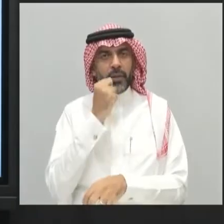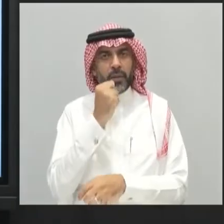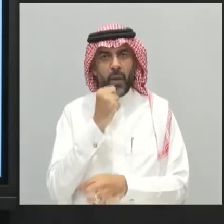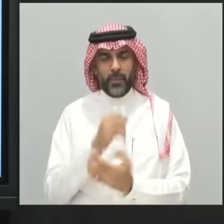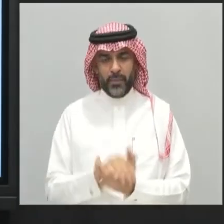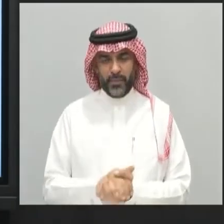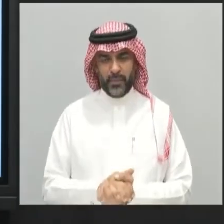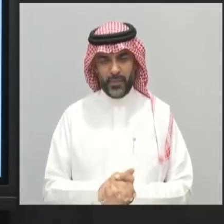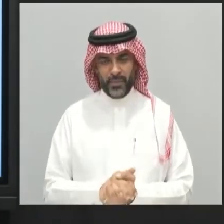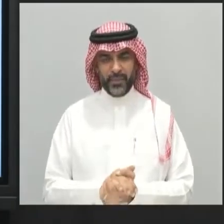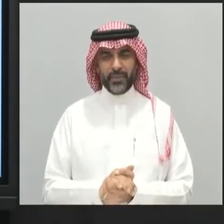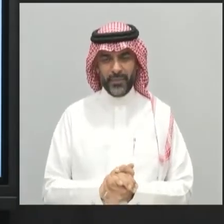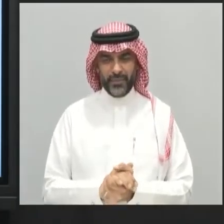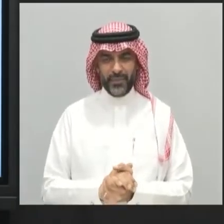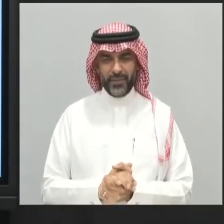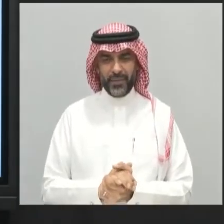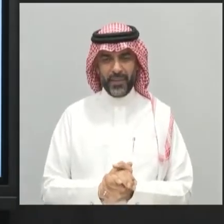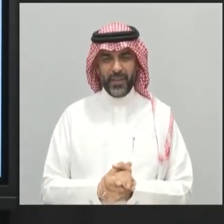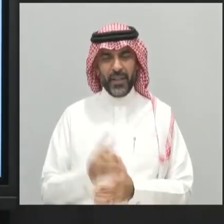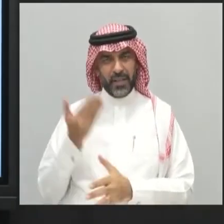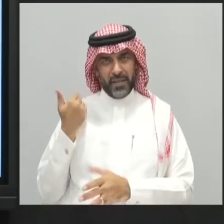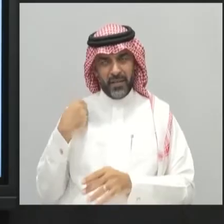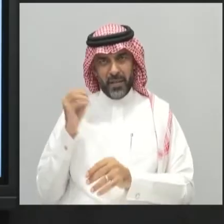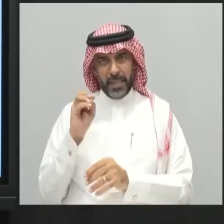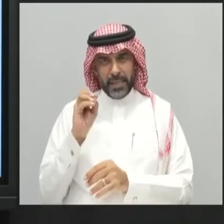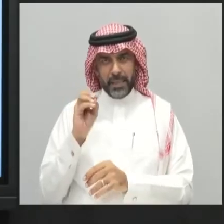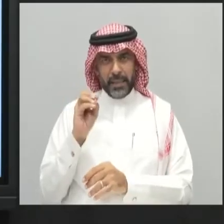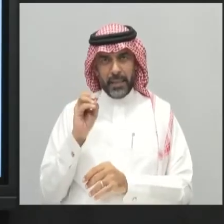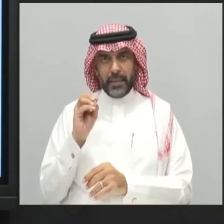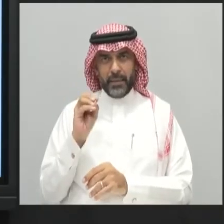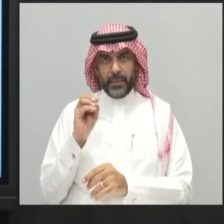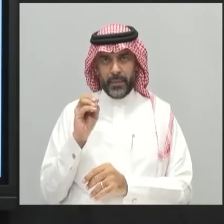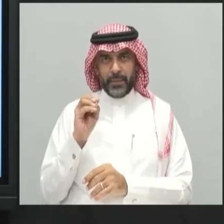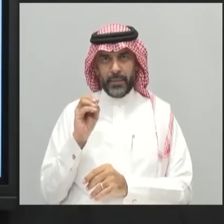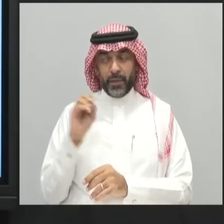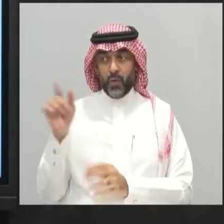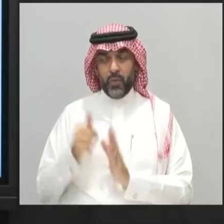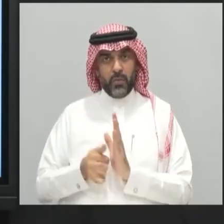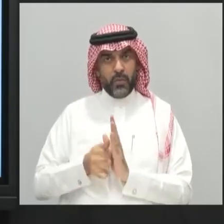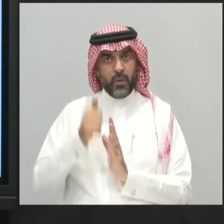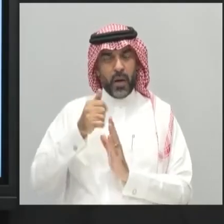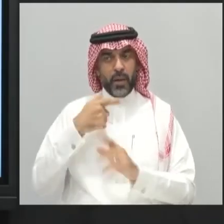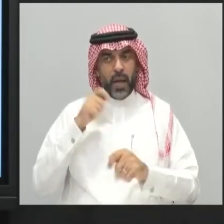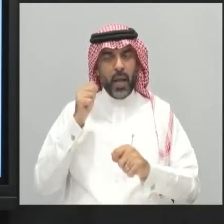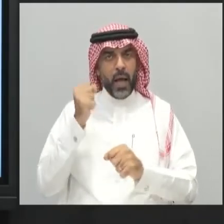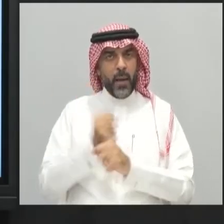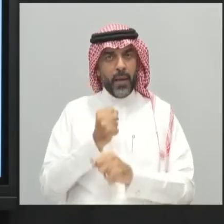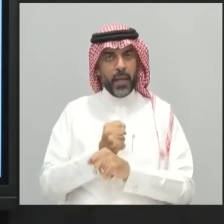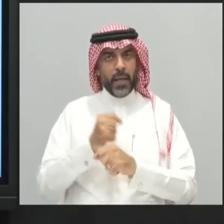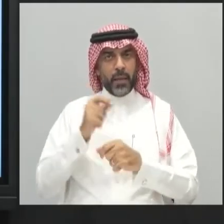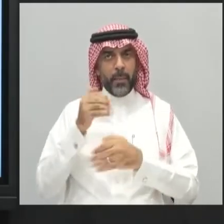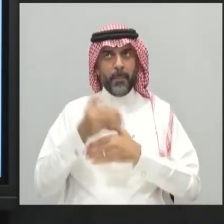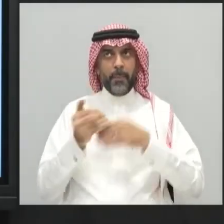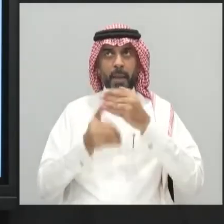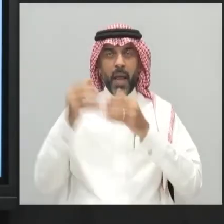الحيوان والنبات فذكرنا قبل قليل اذا بما انه قادر على القيام ببناء الضوئي اذا الان هذه